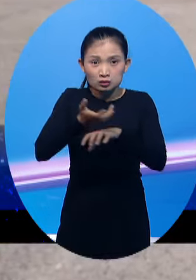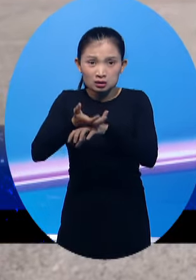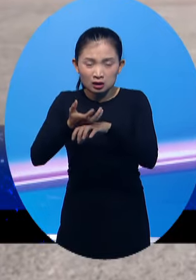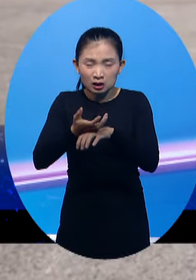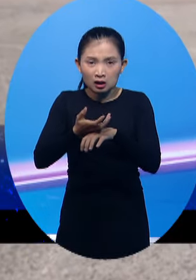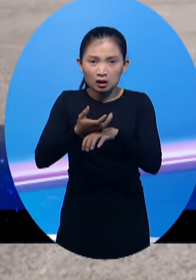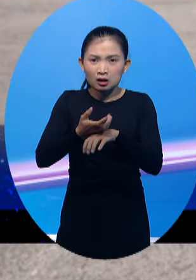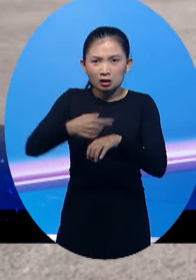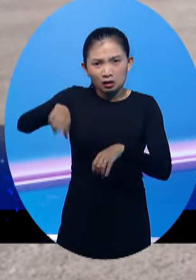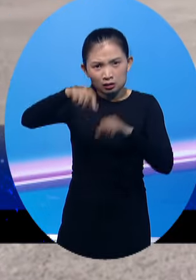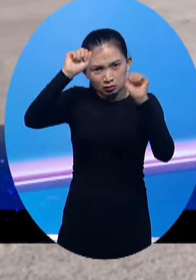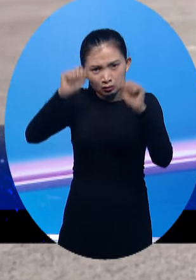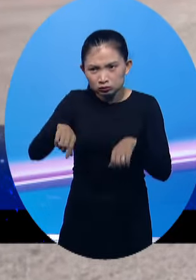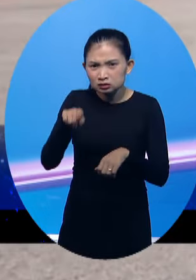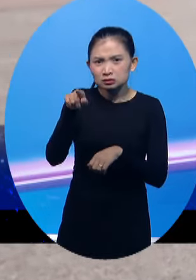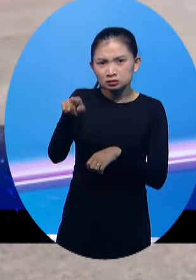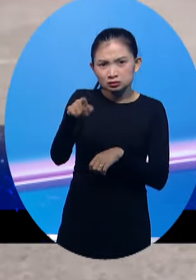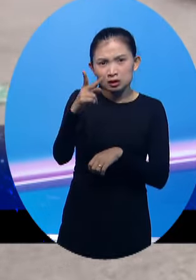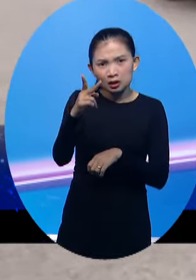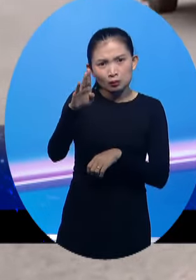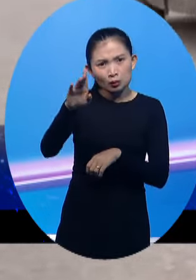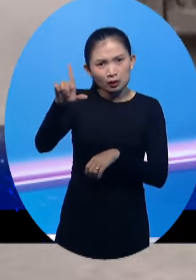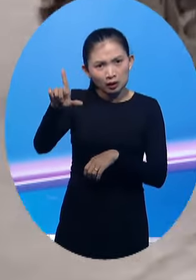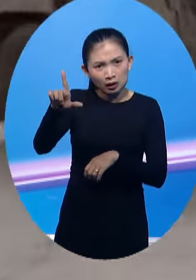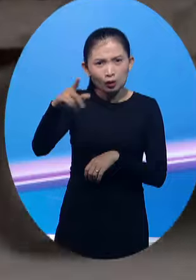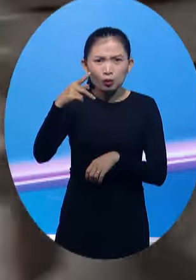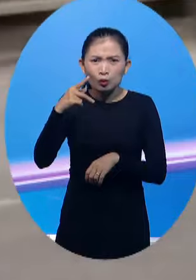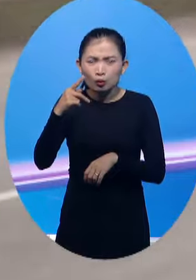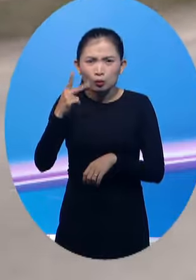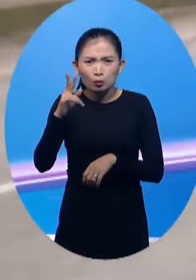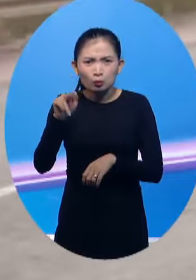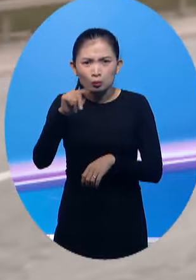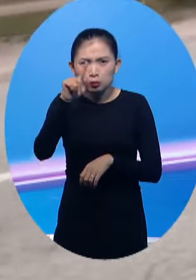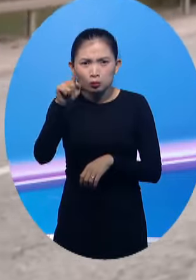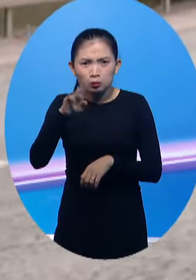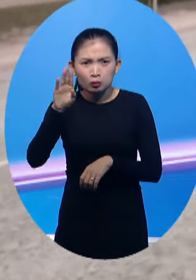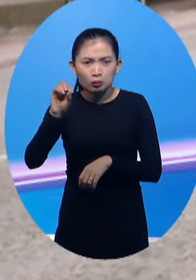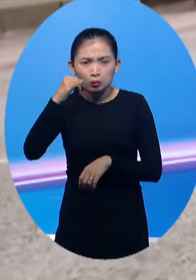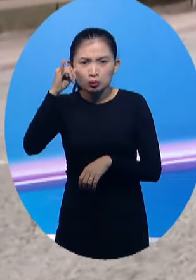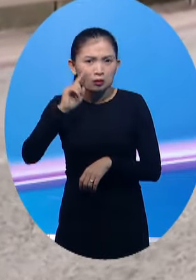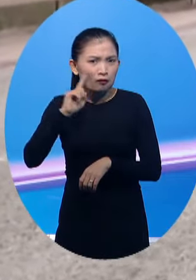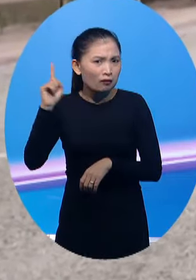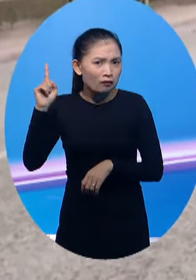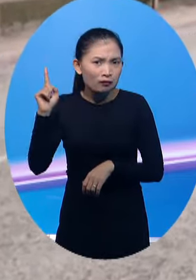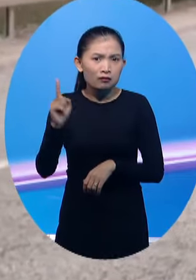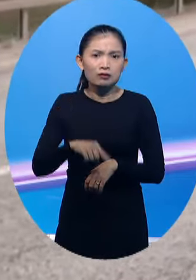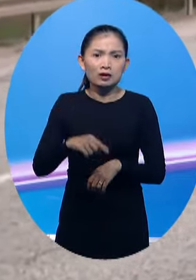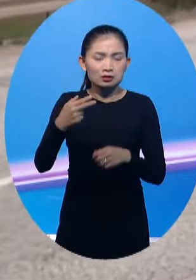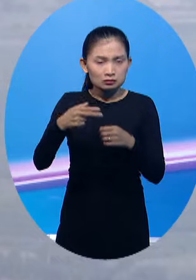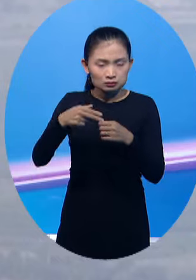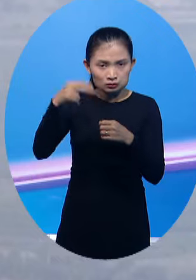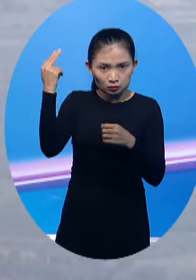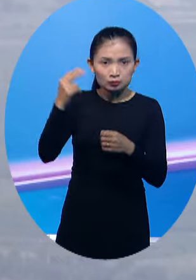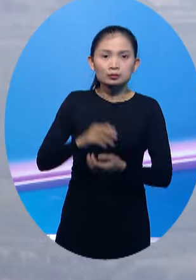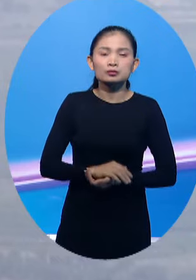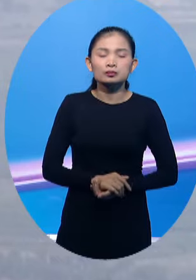hezbollah là một tổ chức khủng bố nữa nhẫn mạnh rằng liên đoàn Ả Rập không duy trì danh sách khủng bố và không chủ đồng tìm cách chỉ định